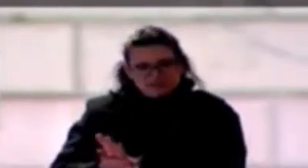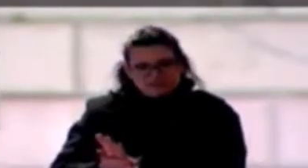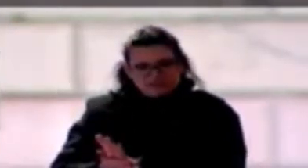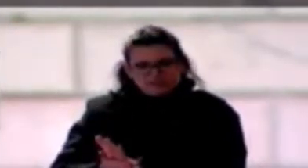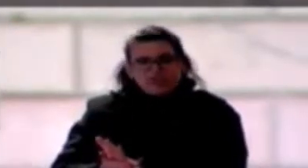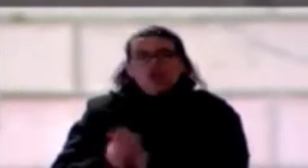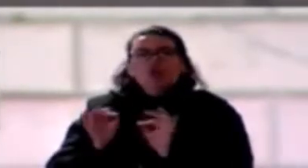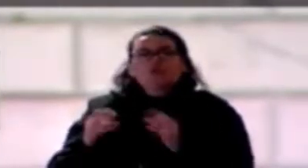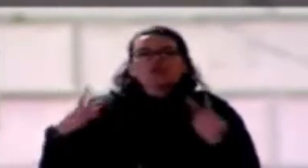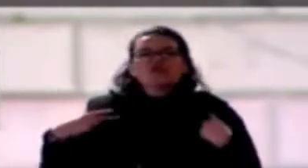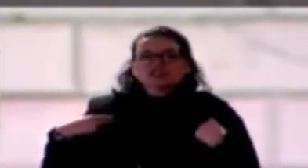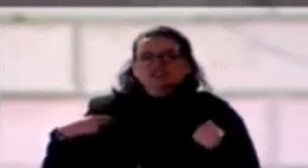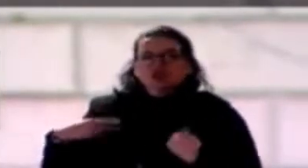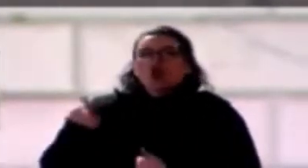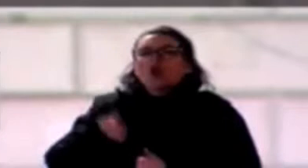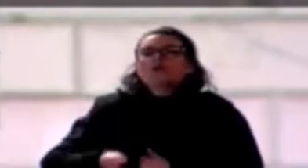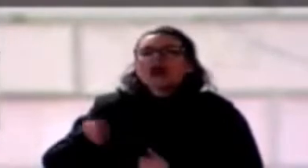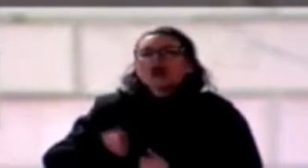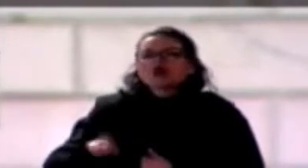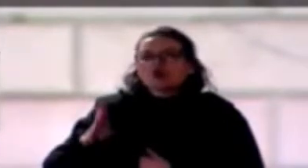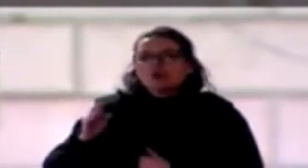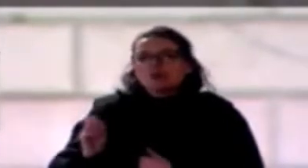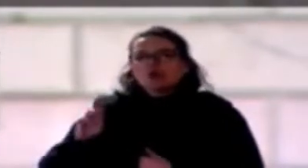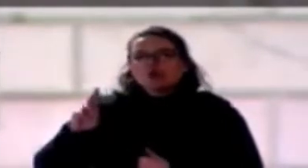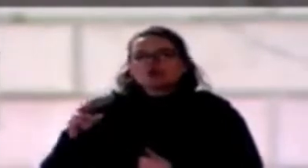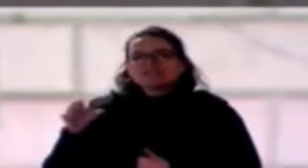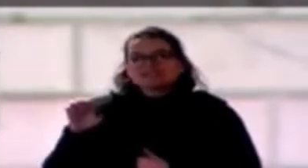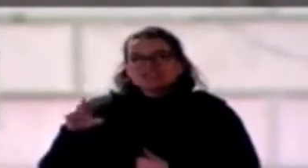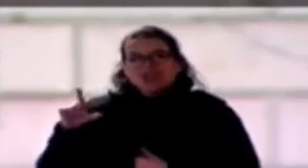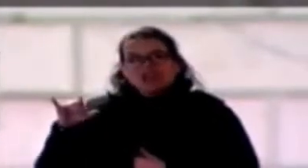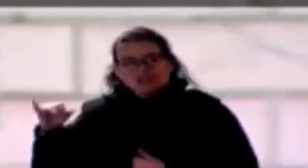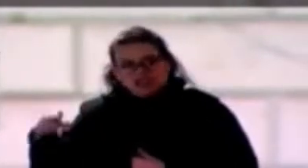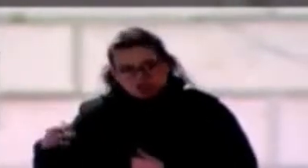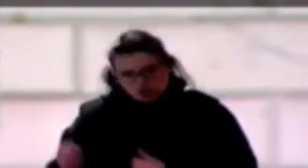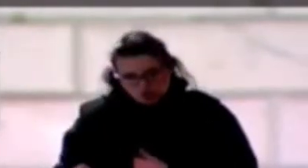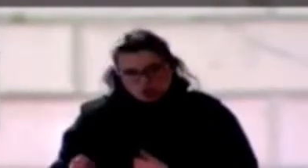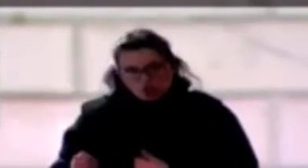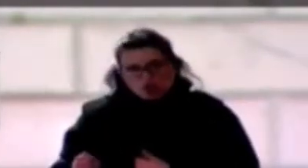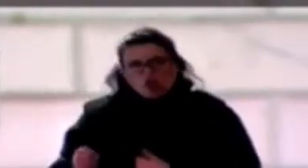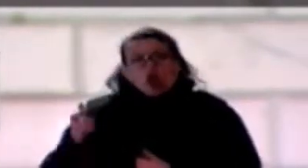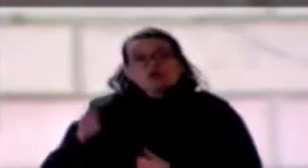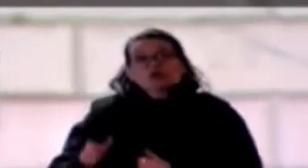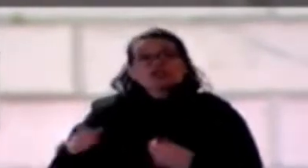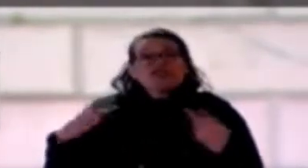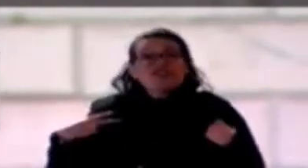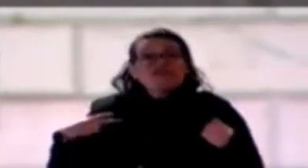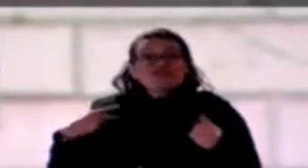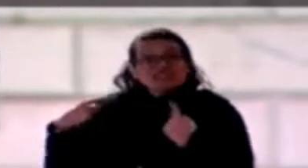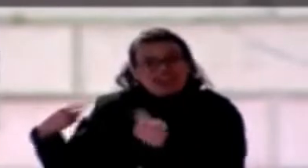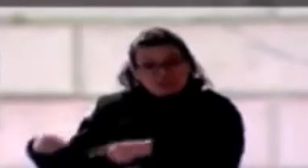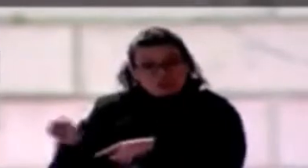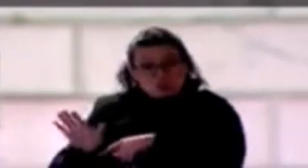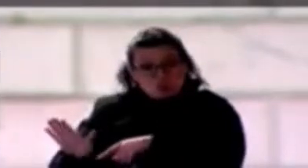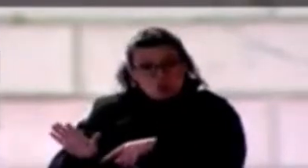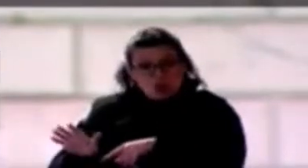Paolo Borsellino e dei ragazzi della sua scorta per permettere di salvare la vita ad alcuni